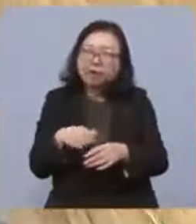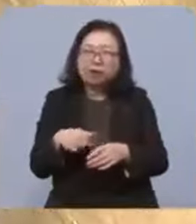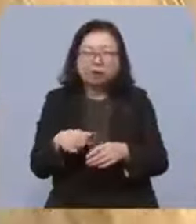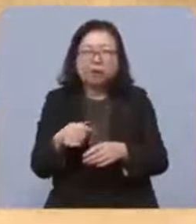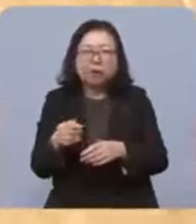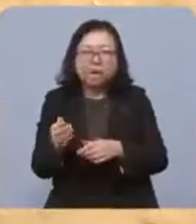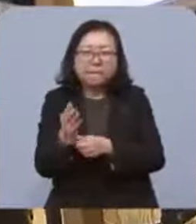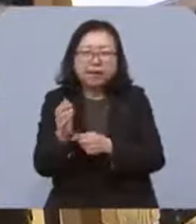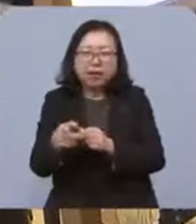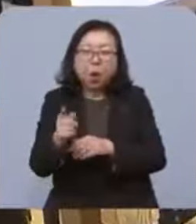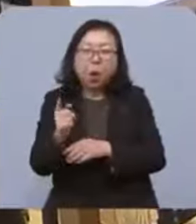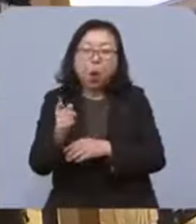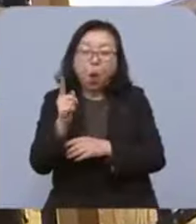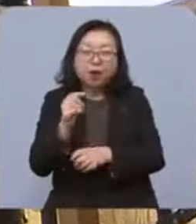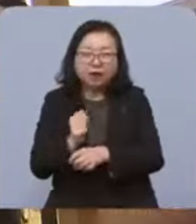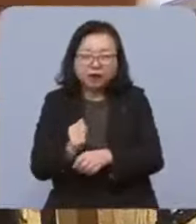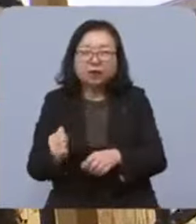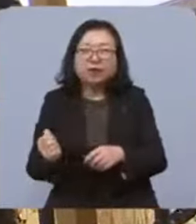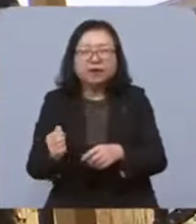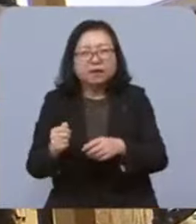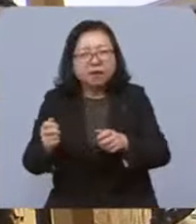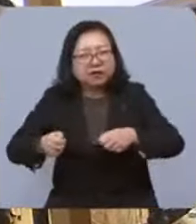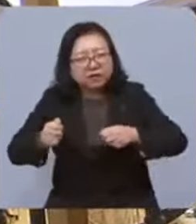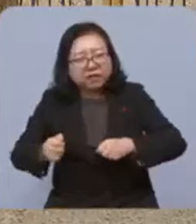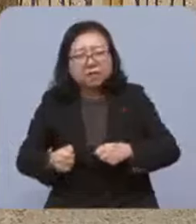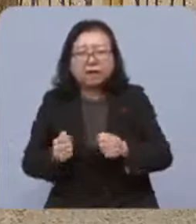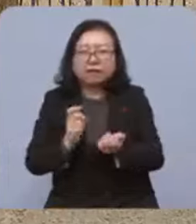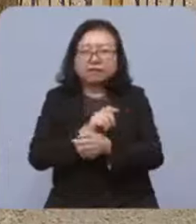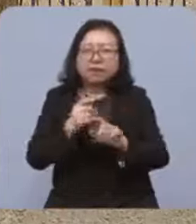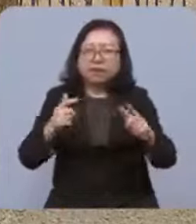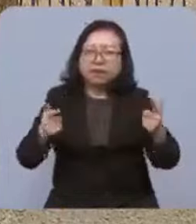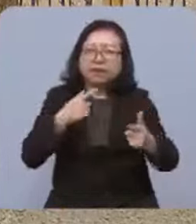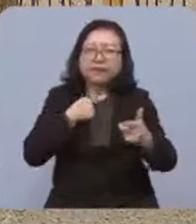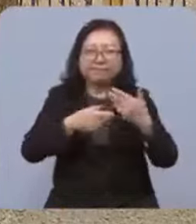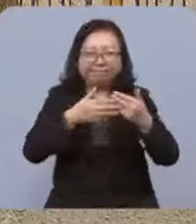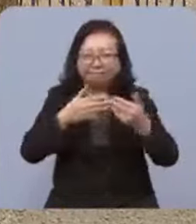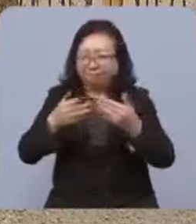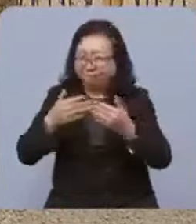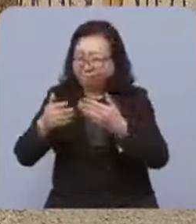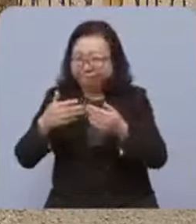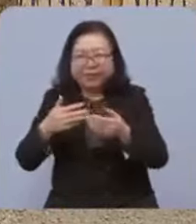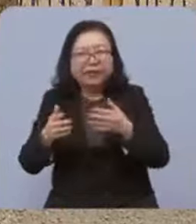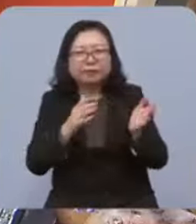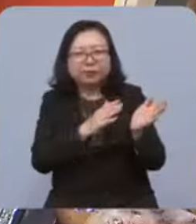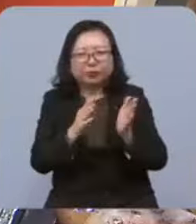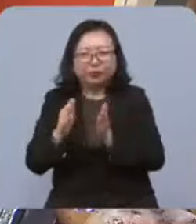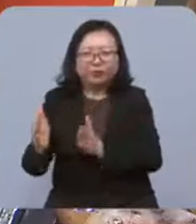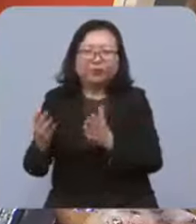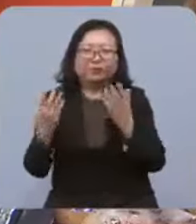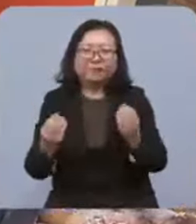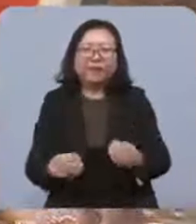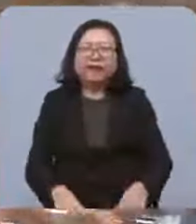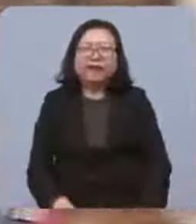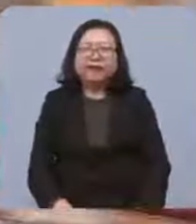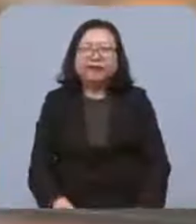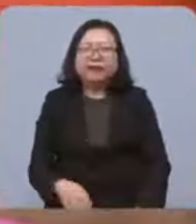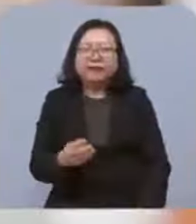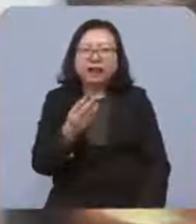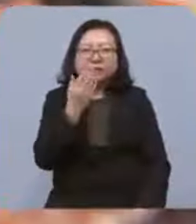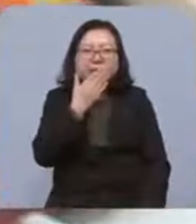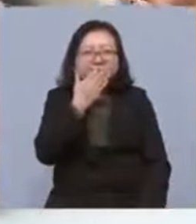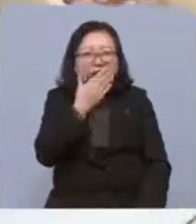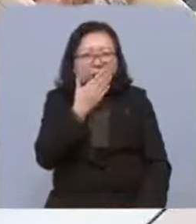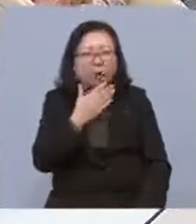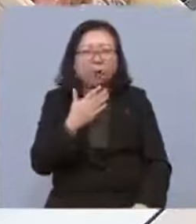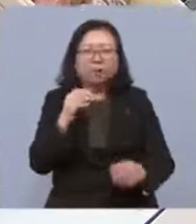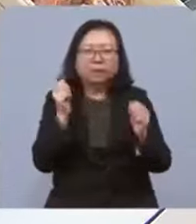그리고 볏짚 썰매 체험 등 가족 단위 관객들이 다양하게 즐길 수 있도록 준비하였습니다. 달콤 쫀득한